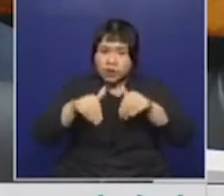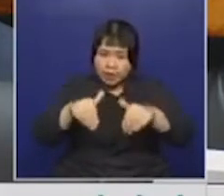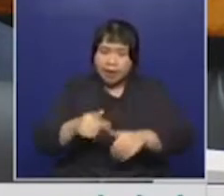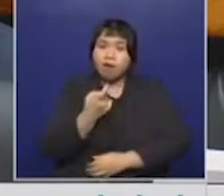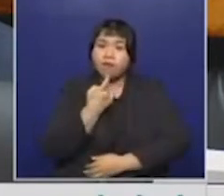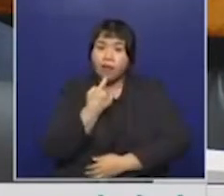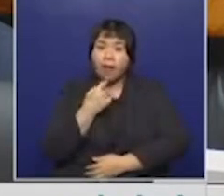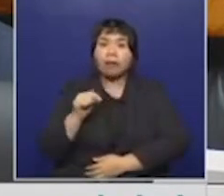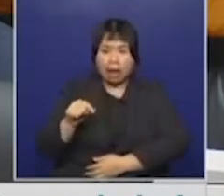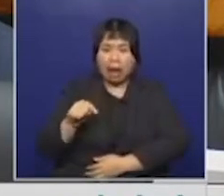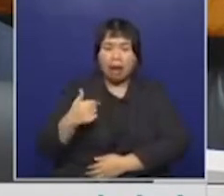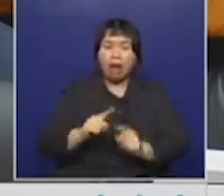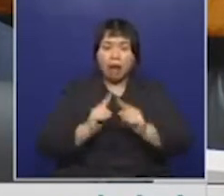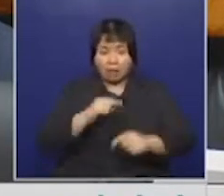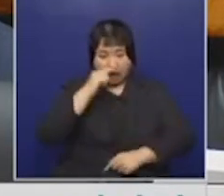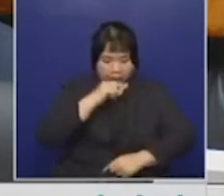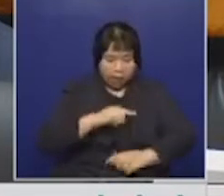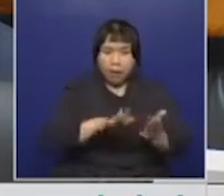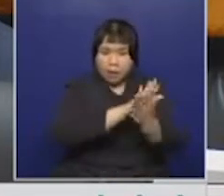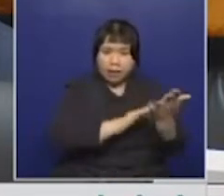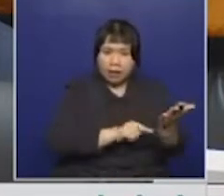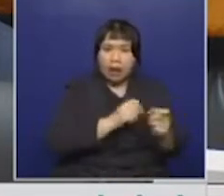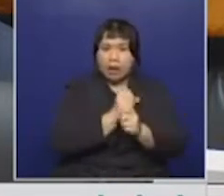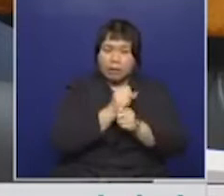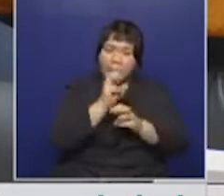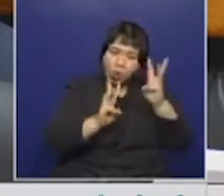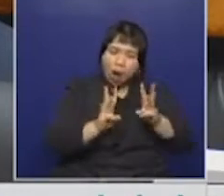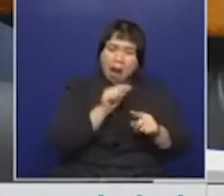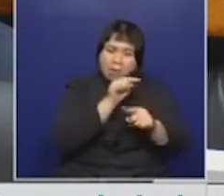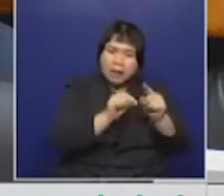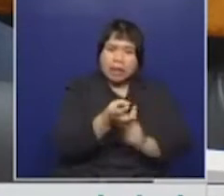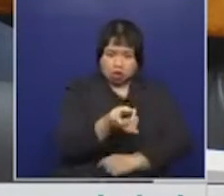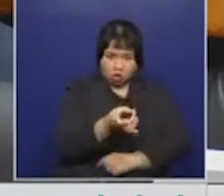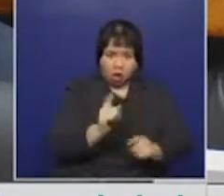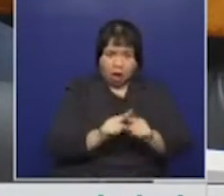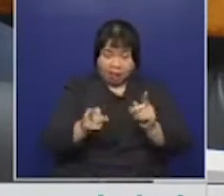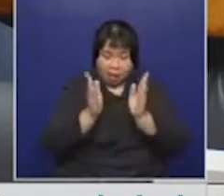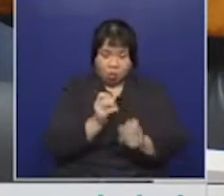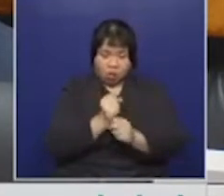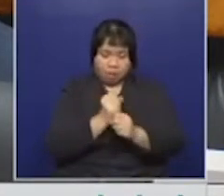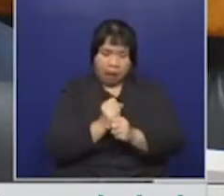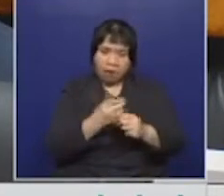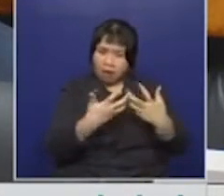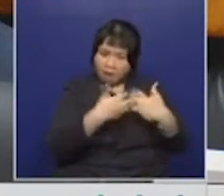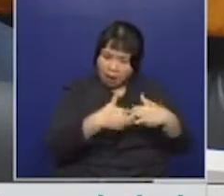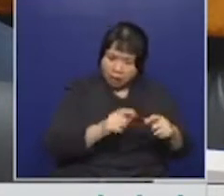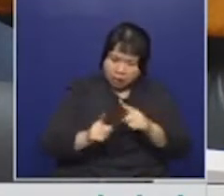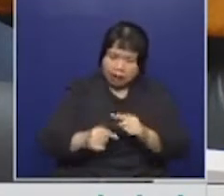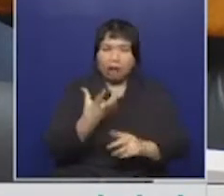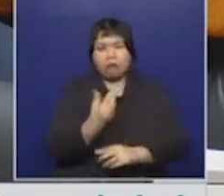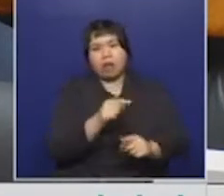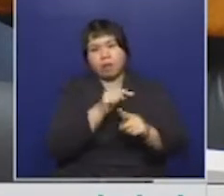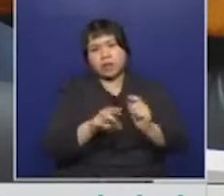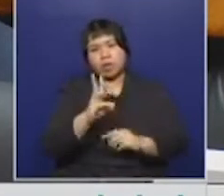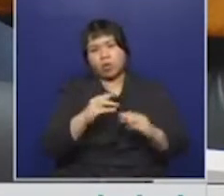ฟินแลนด์ประเทศไทยมีอัตราการว่างงานที่น้อยที่สุดทั้งๆที่อัตราจานใช้กำลังการผลิตเหลือไม่ถึง 60